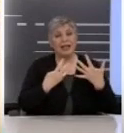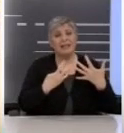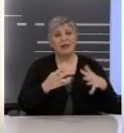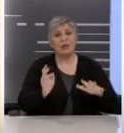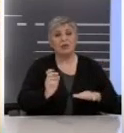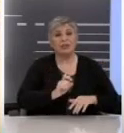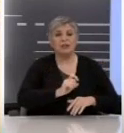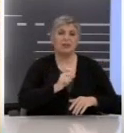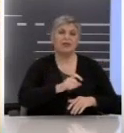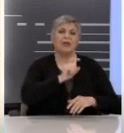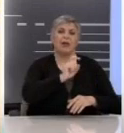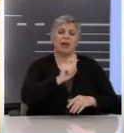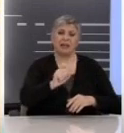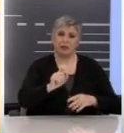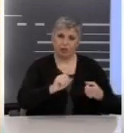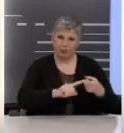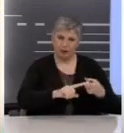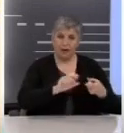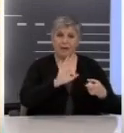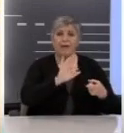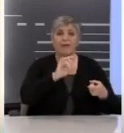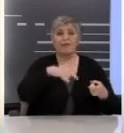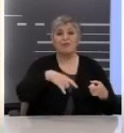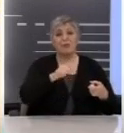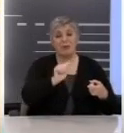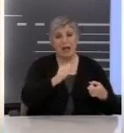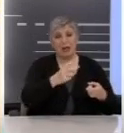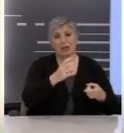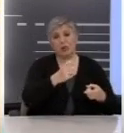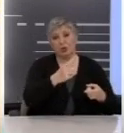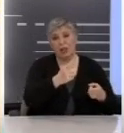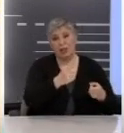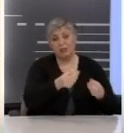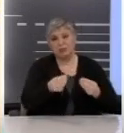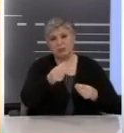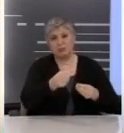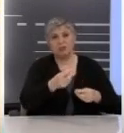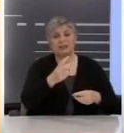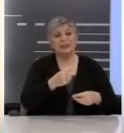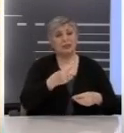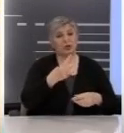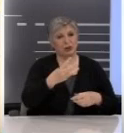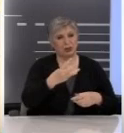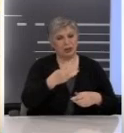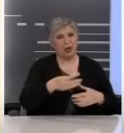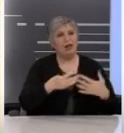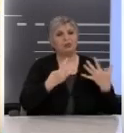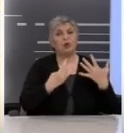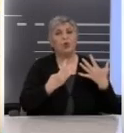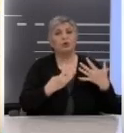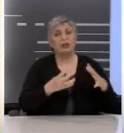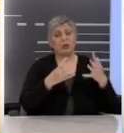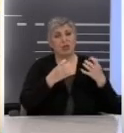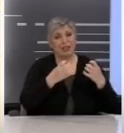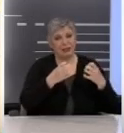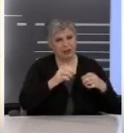ευρώ. ΦΠΑ από το 21 στο 23 με έσοδα 790 εκατομμύρια ευρώ. Ειδικό